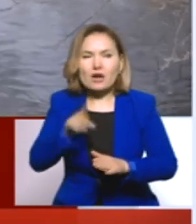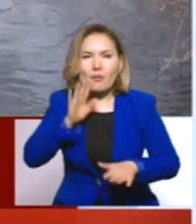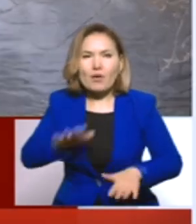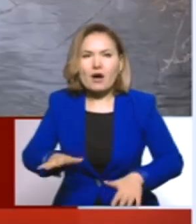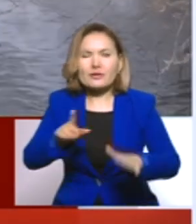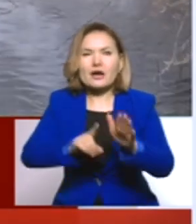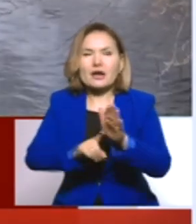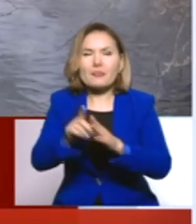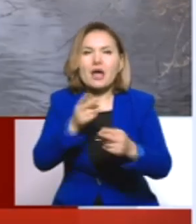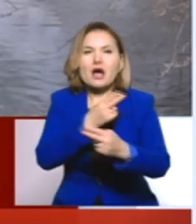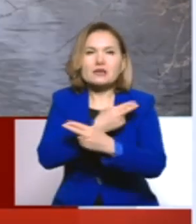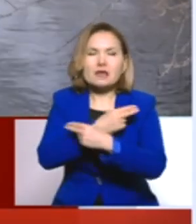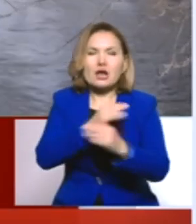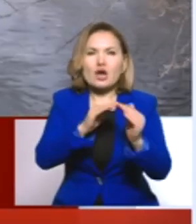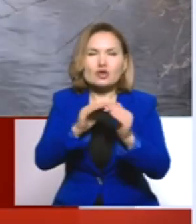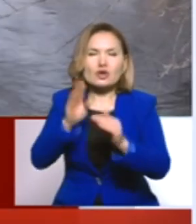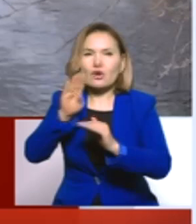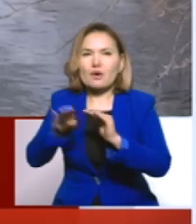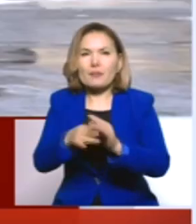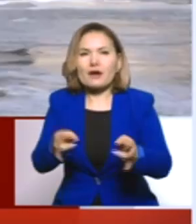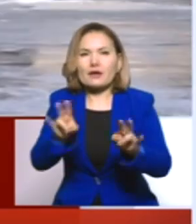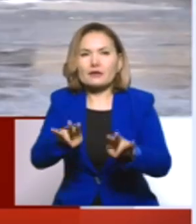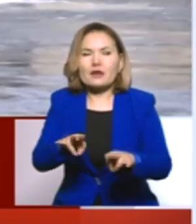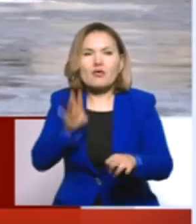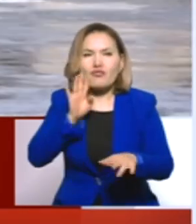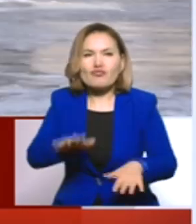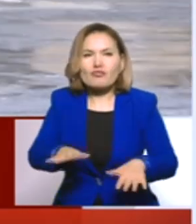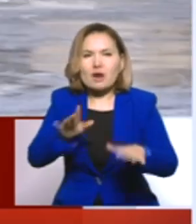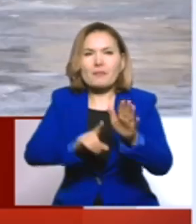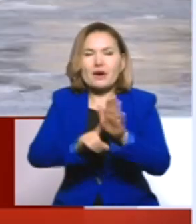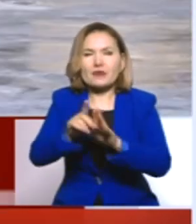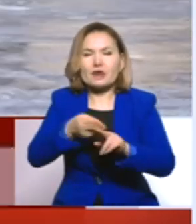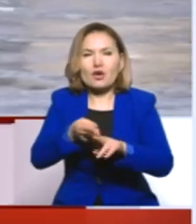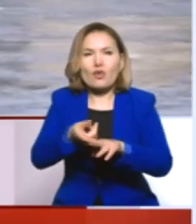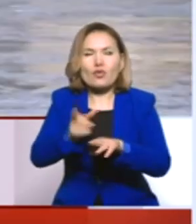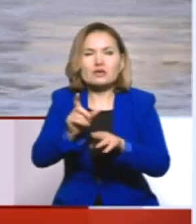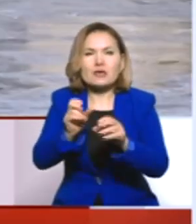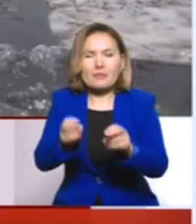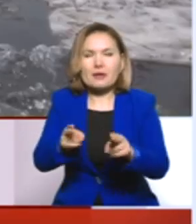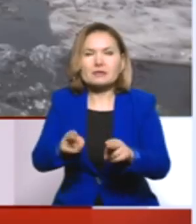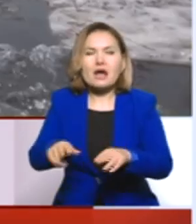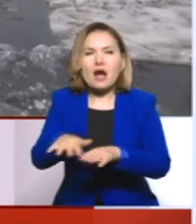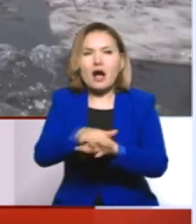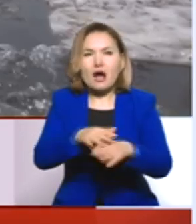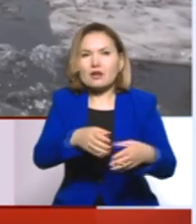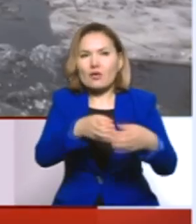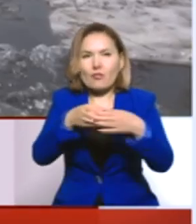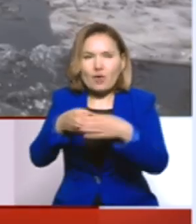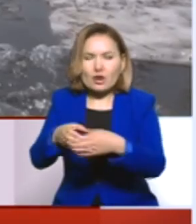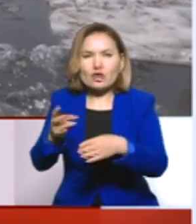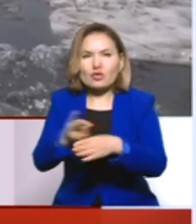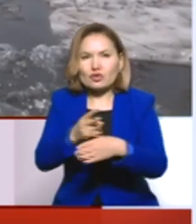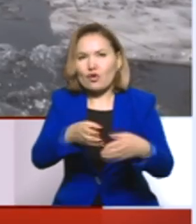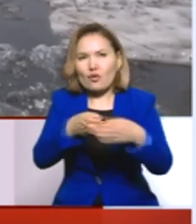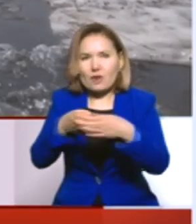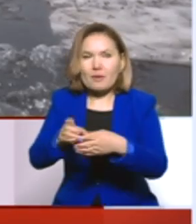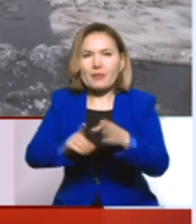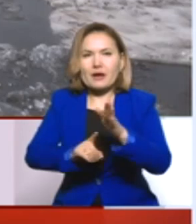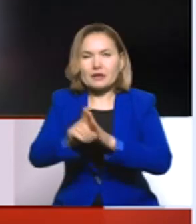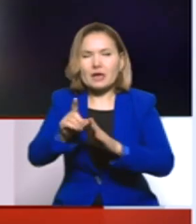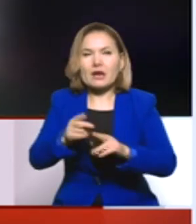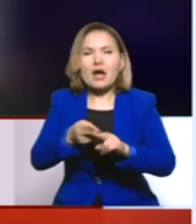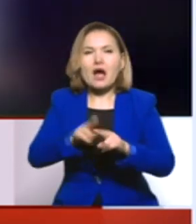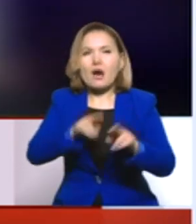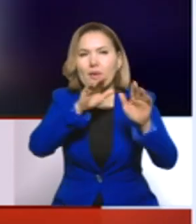арнасынан асып саяжайларға су жайылған. Сол маңдағы елді мекендерге қауіп төніп, мыңға жуық тұрғын түнімен эвакуацияланды. Бұдан